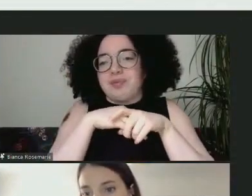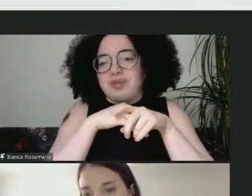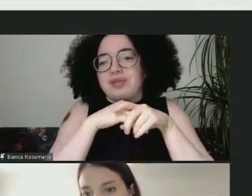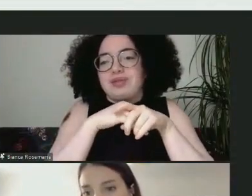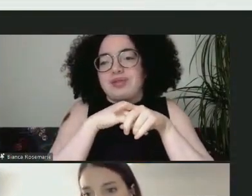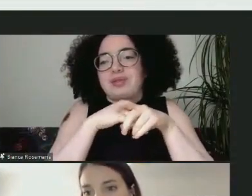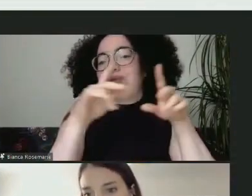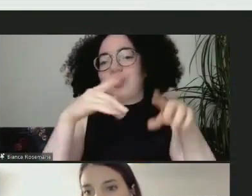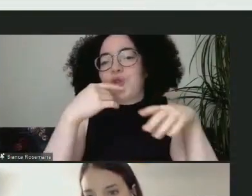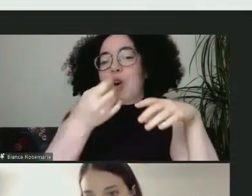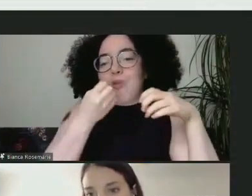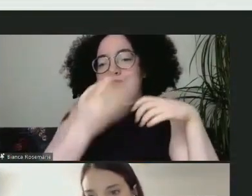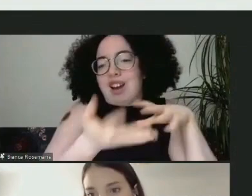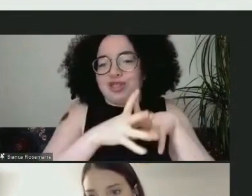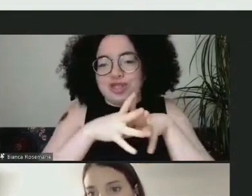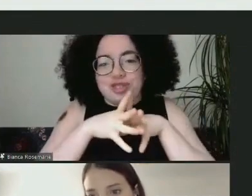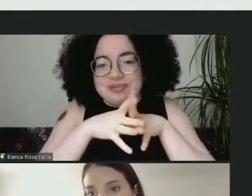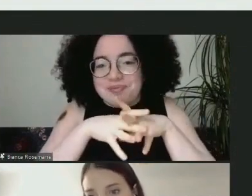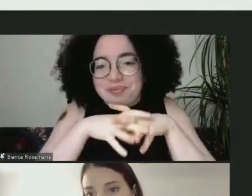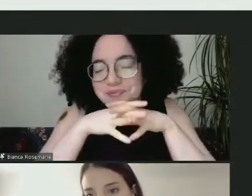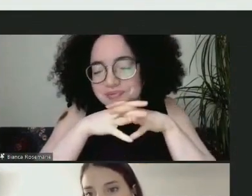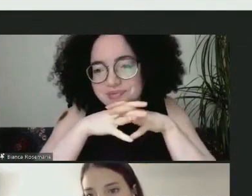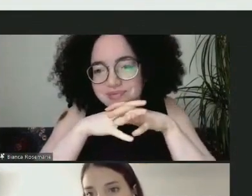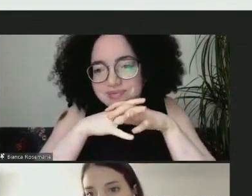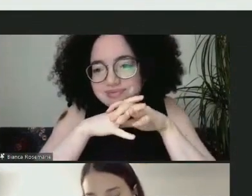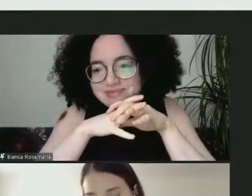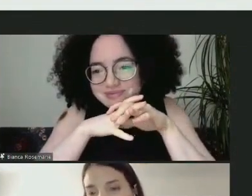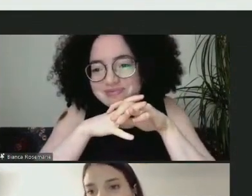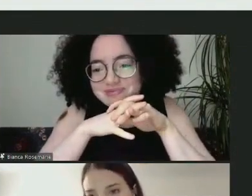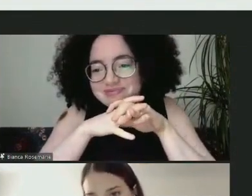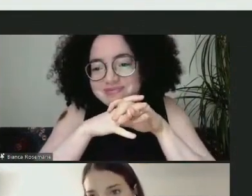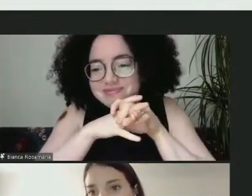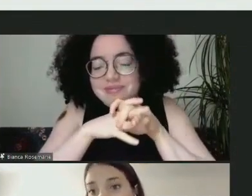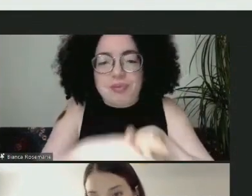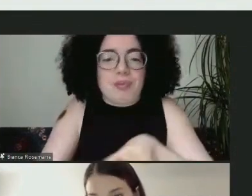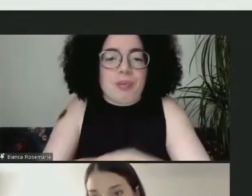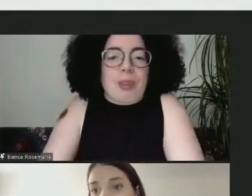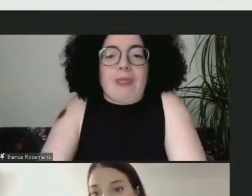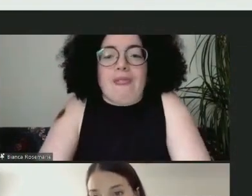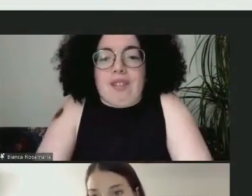Video telefonieren. Also es ist ziemlich praktisch für Gehörlose.